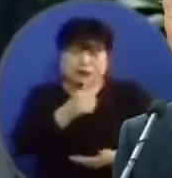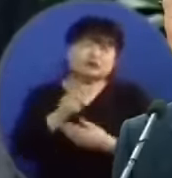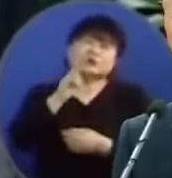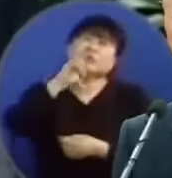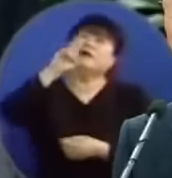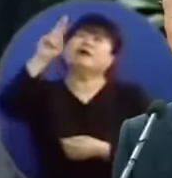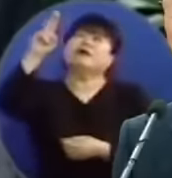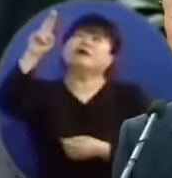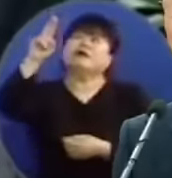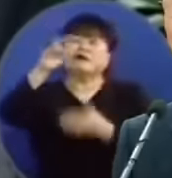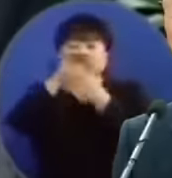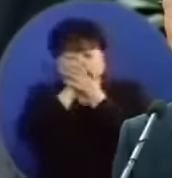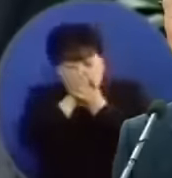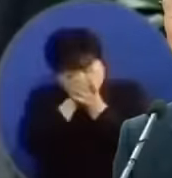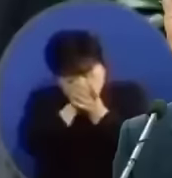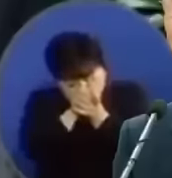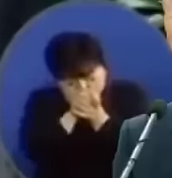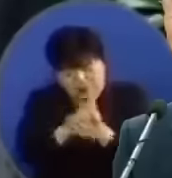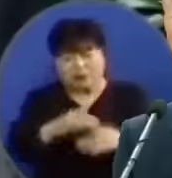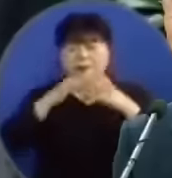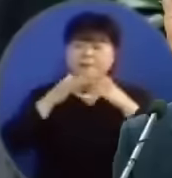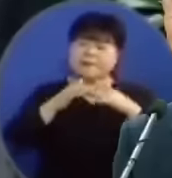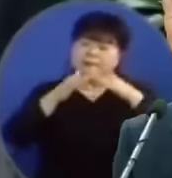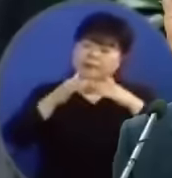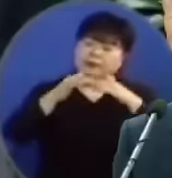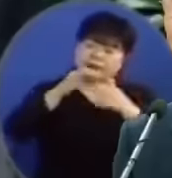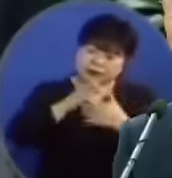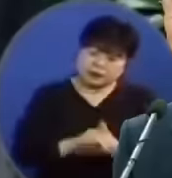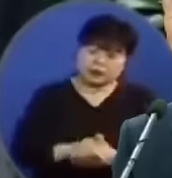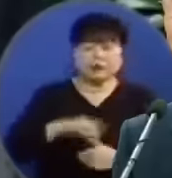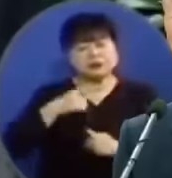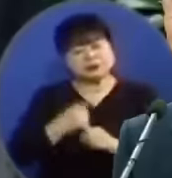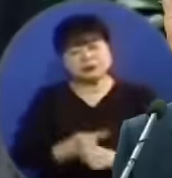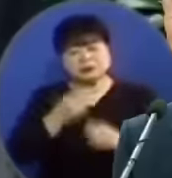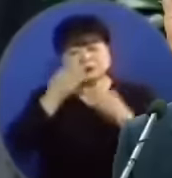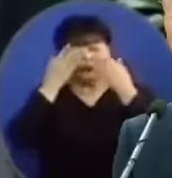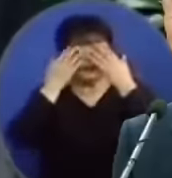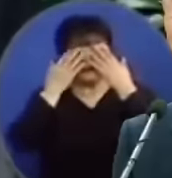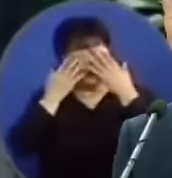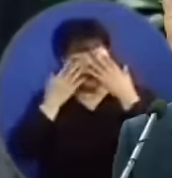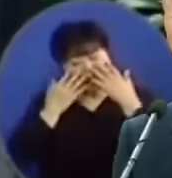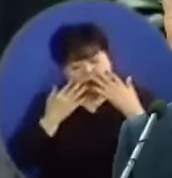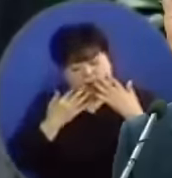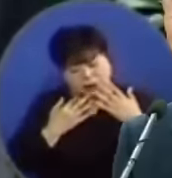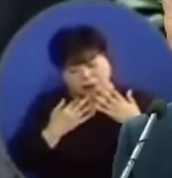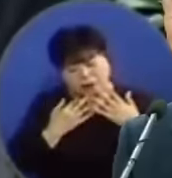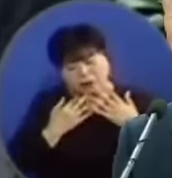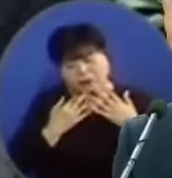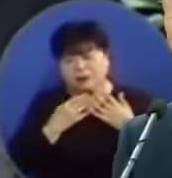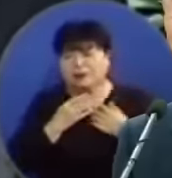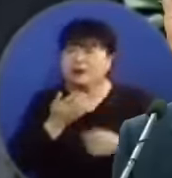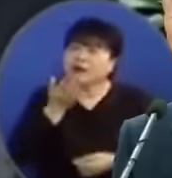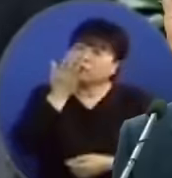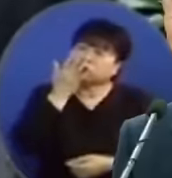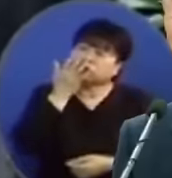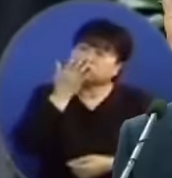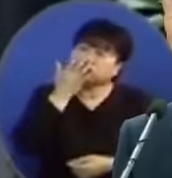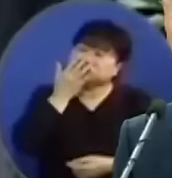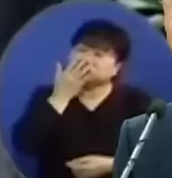주여 하고 난 다음 방언으로 기도하면 나도 모르는 사이에 눈물을 흘리면서도 무슨 말로 기도한지